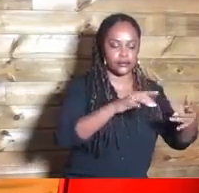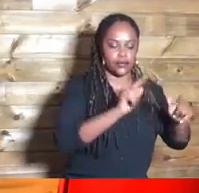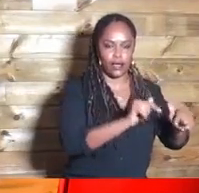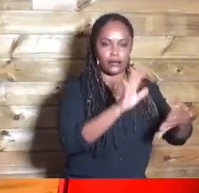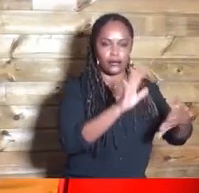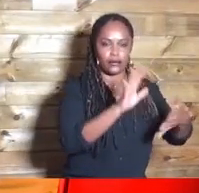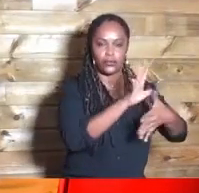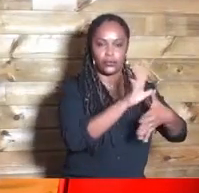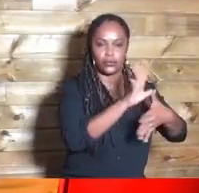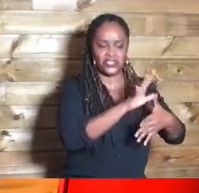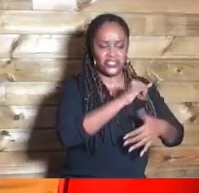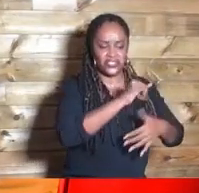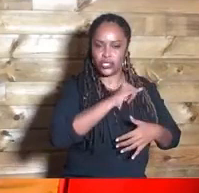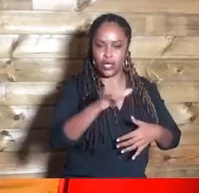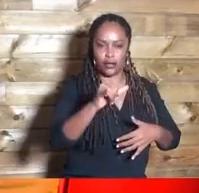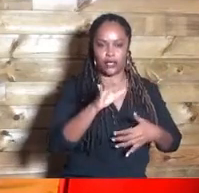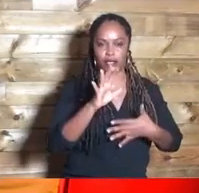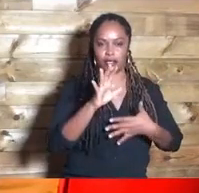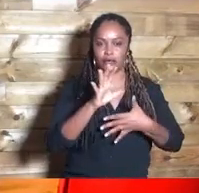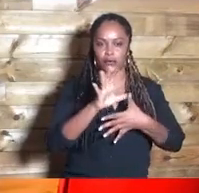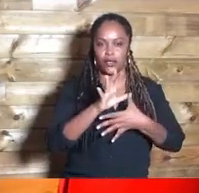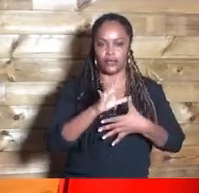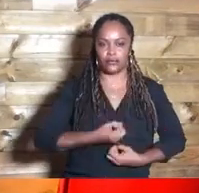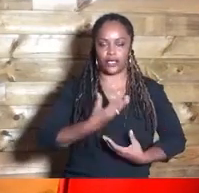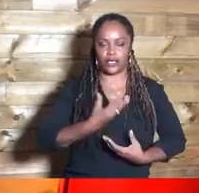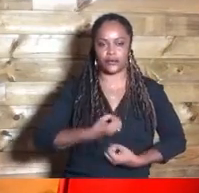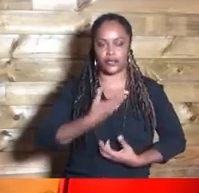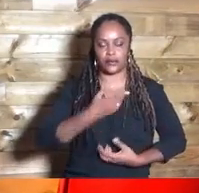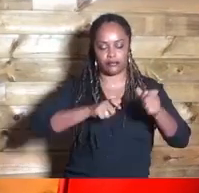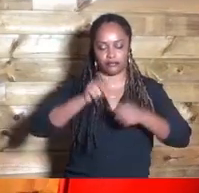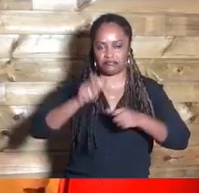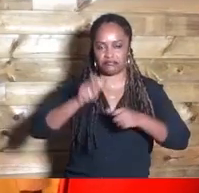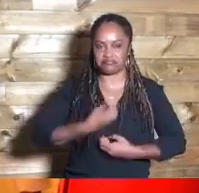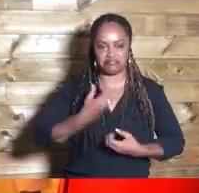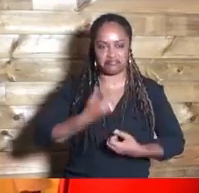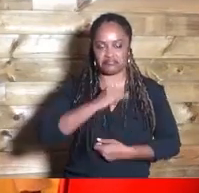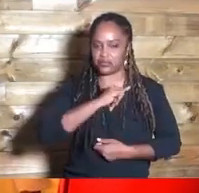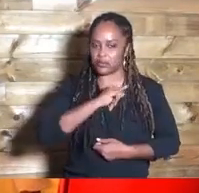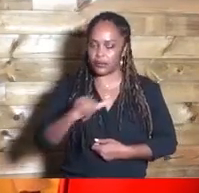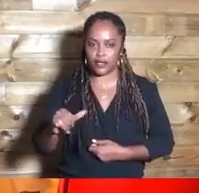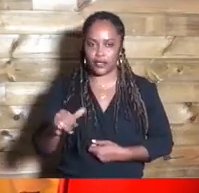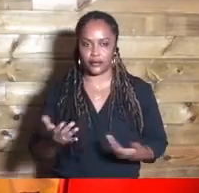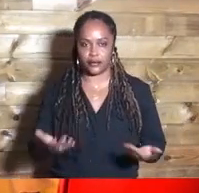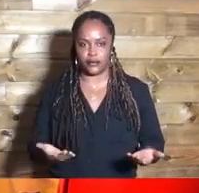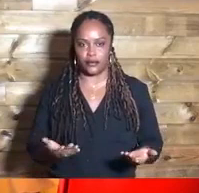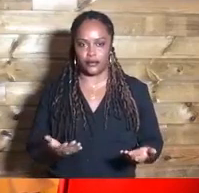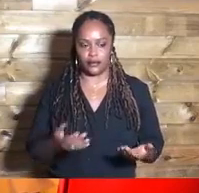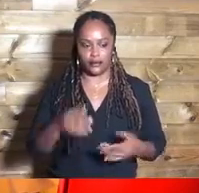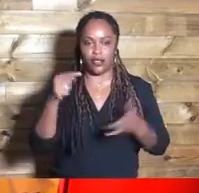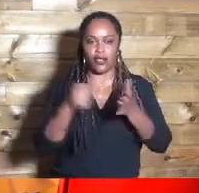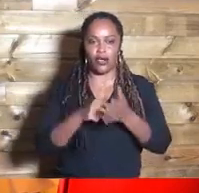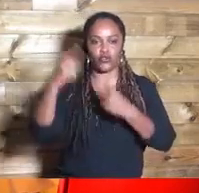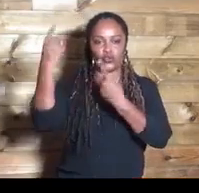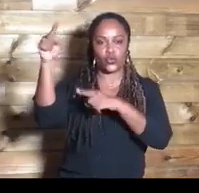sans jamais que nous ayons notre mot à dire. Nous sommes assignés à danser pour les touristes qui arrivent.